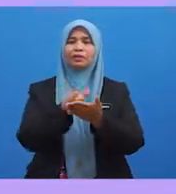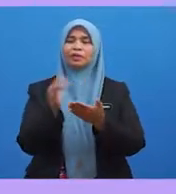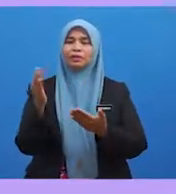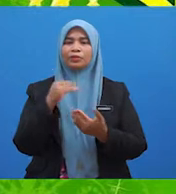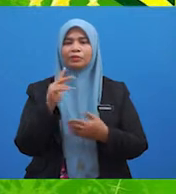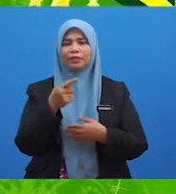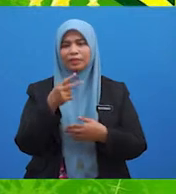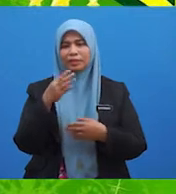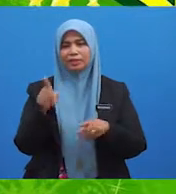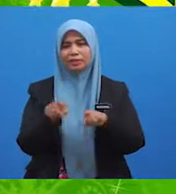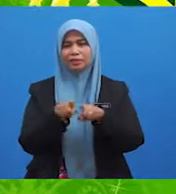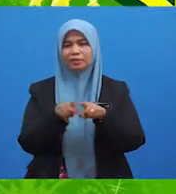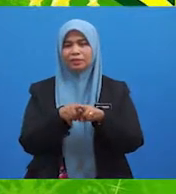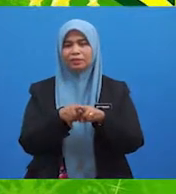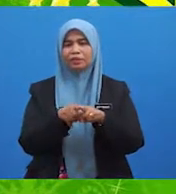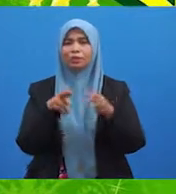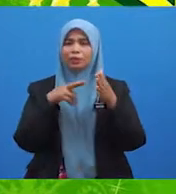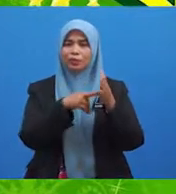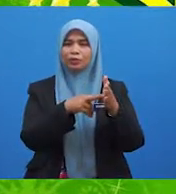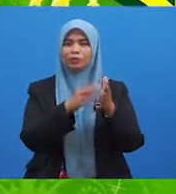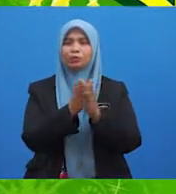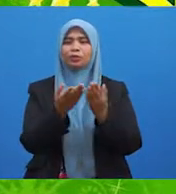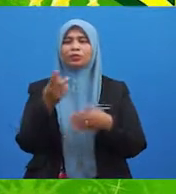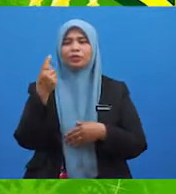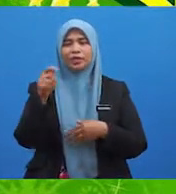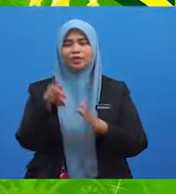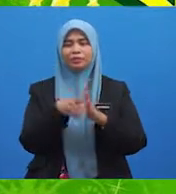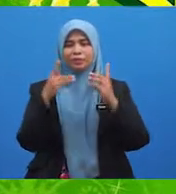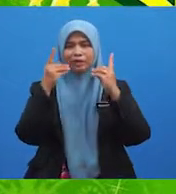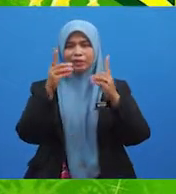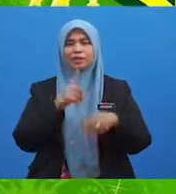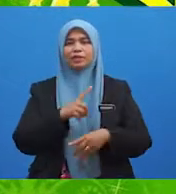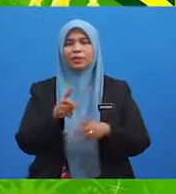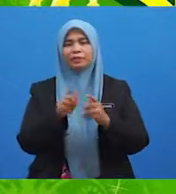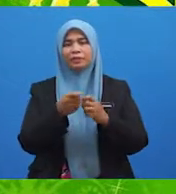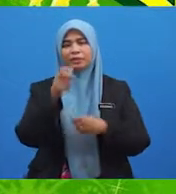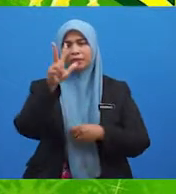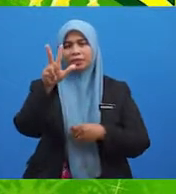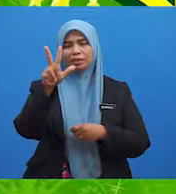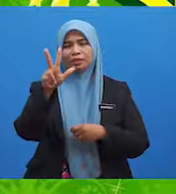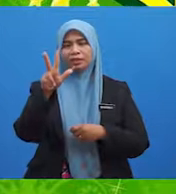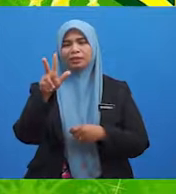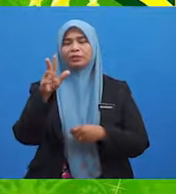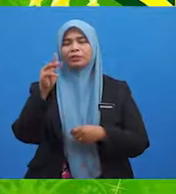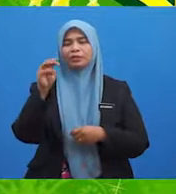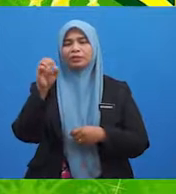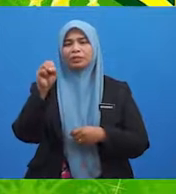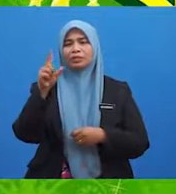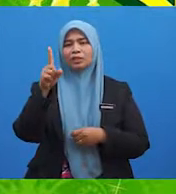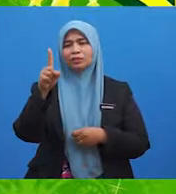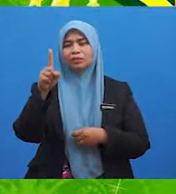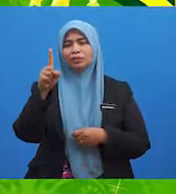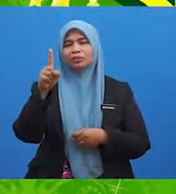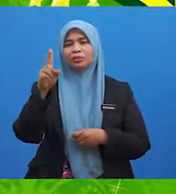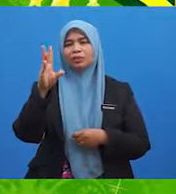masjid? Oleh itu, jom kita sama-sama merujuk buku teks pendidikan Islam tingkatan